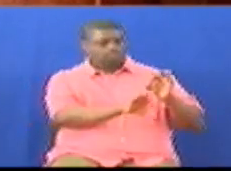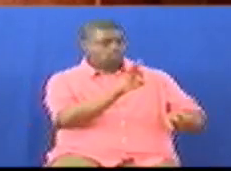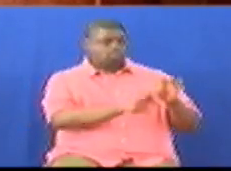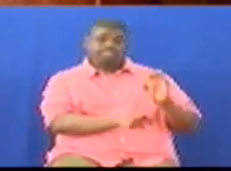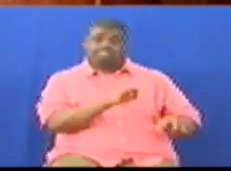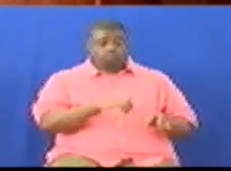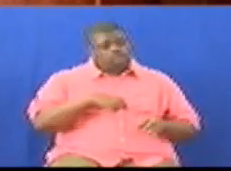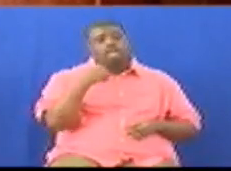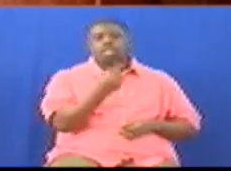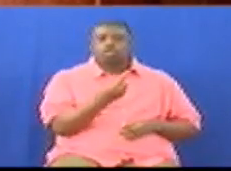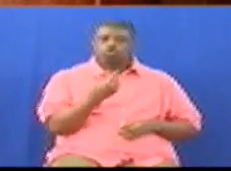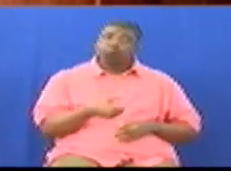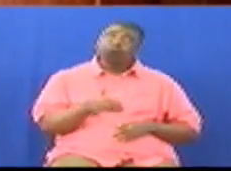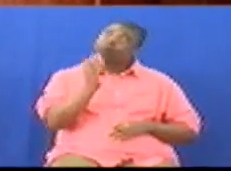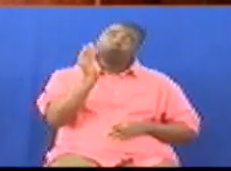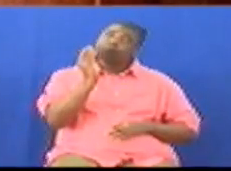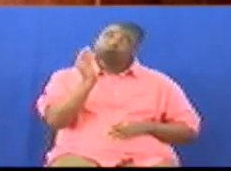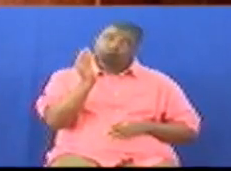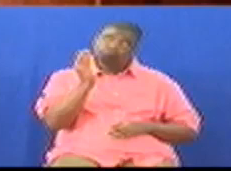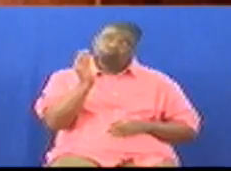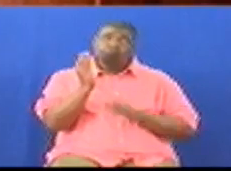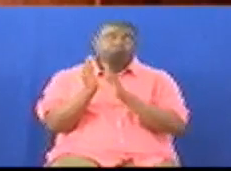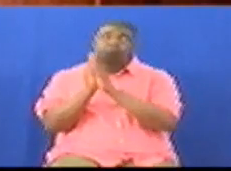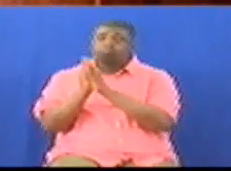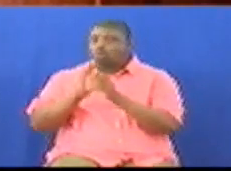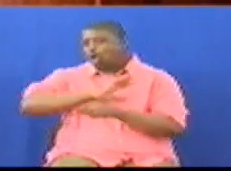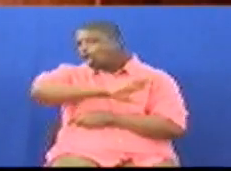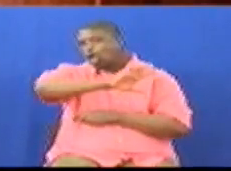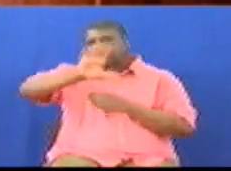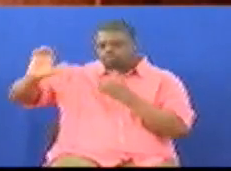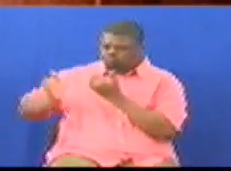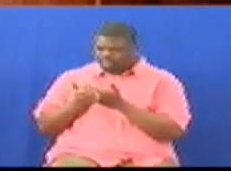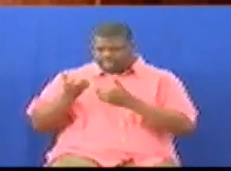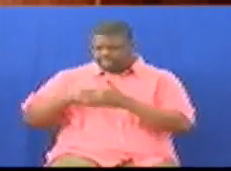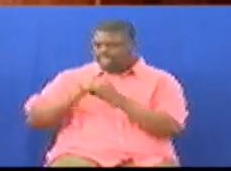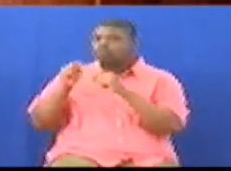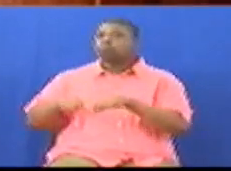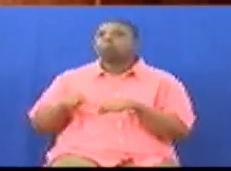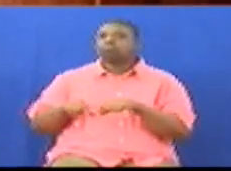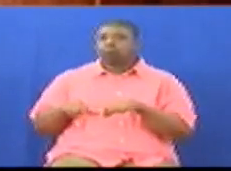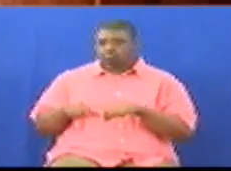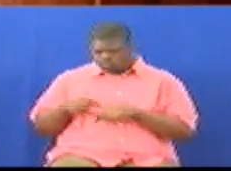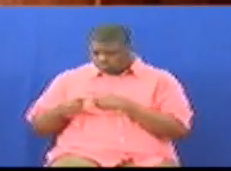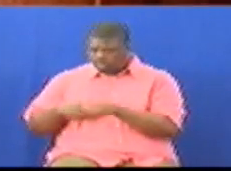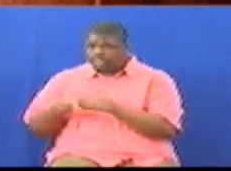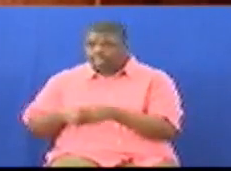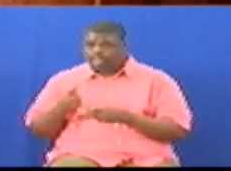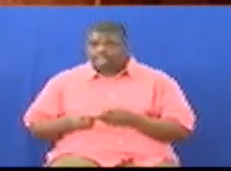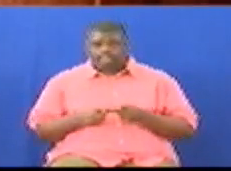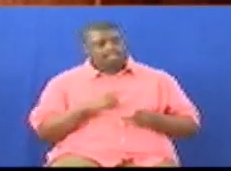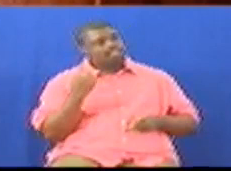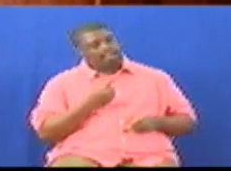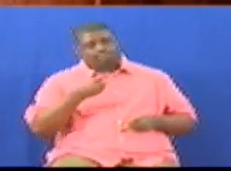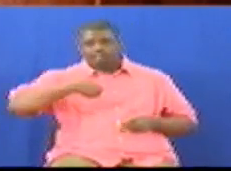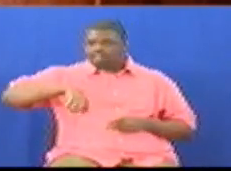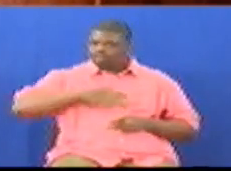kwa majaliwa ya Mwenyezi Mungu wote turejee humu ndani katika Bunge lako la 12 ili kuendeleza kudumu la ulinzi wa taifa letu